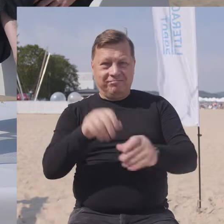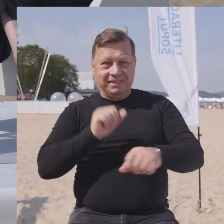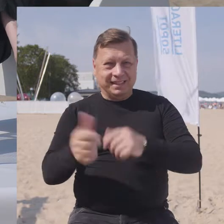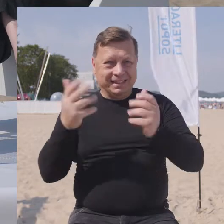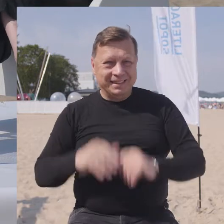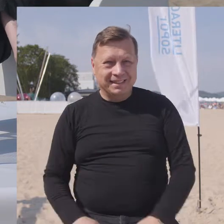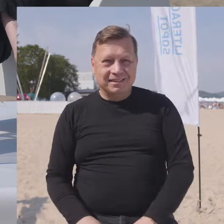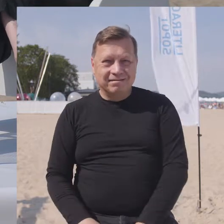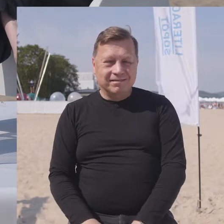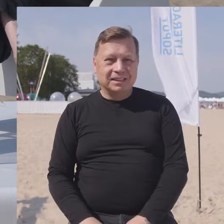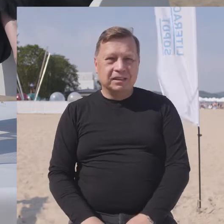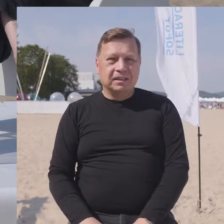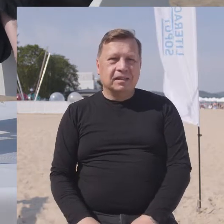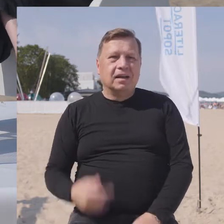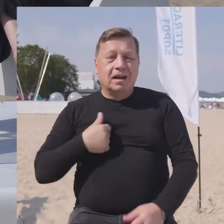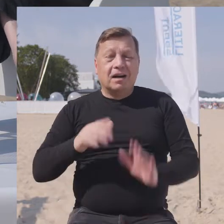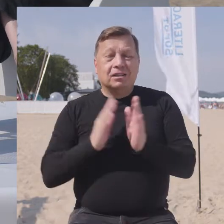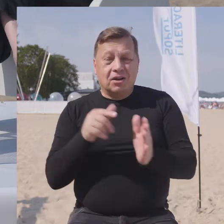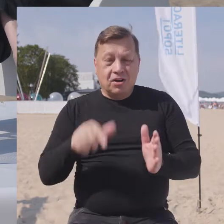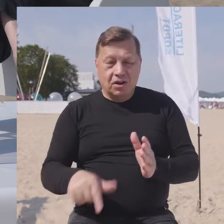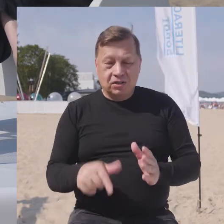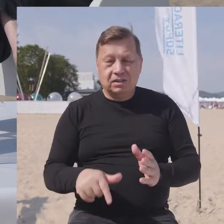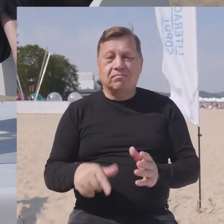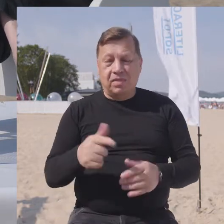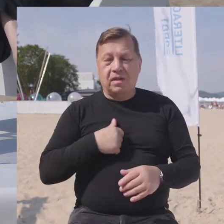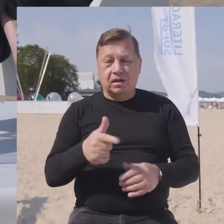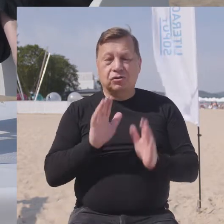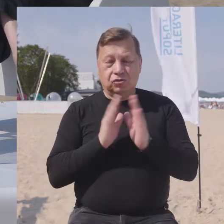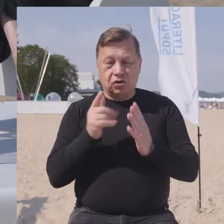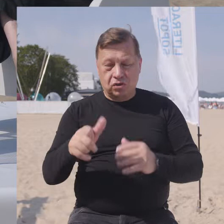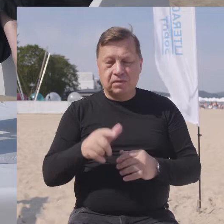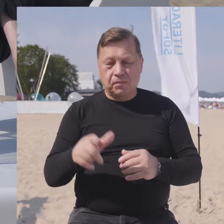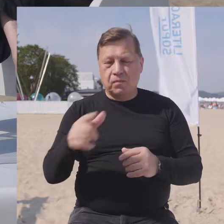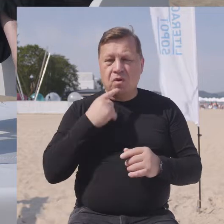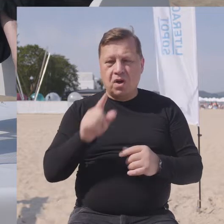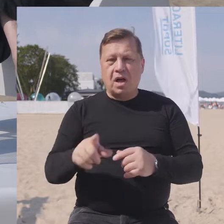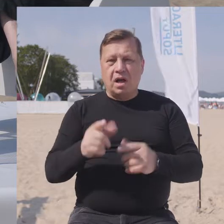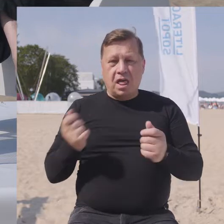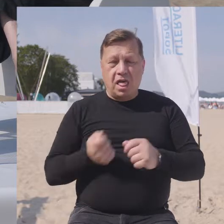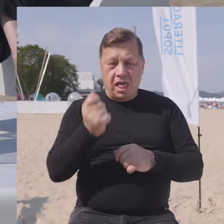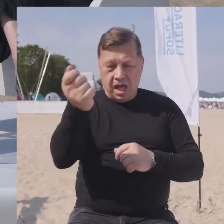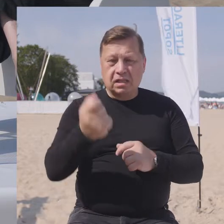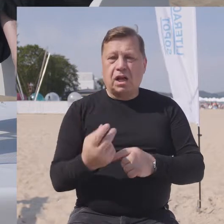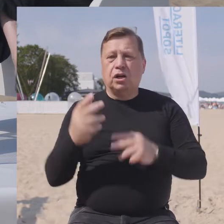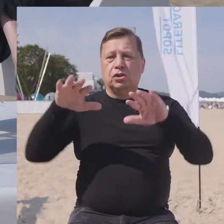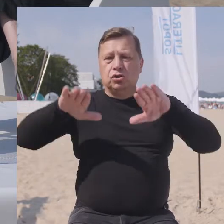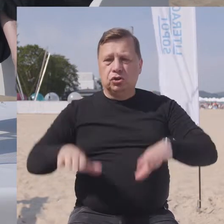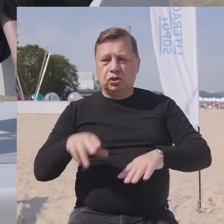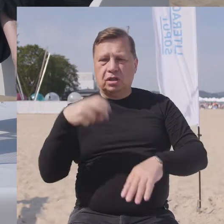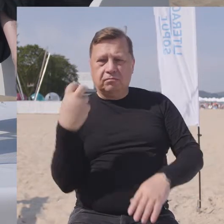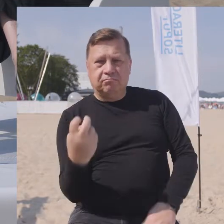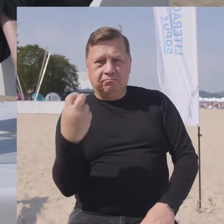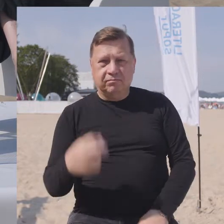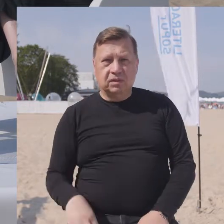nami. Myślę o tej książce Tyłem do kierunku jazdy. Czy ktoś w ogóle z państwa już czytał, czy dla każdego spośród państwa to... O,